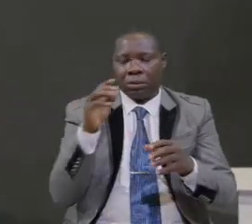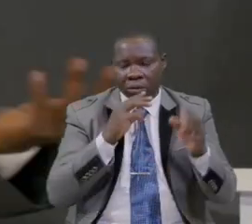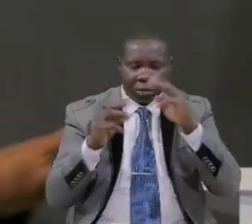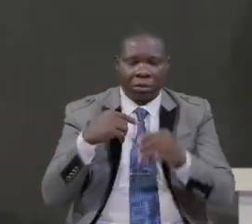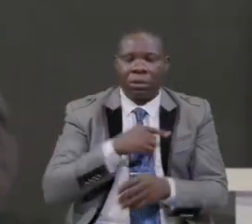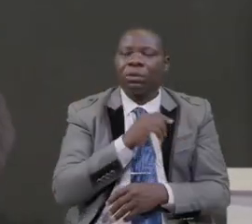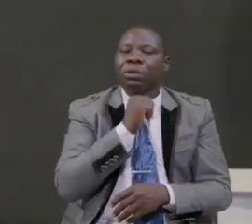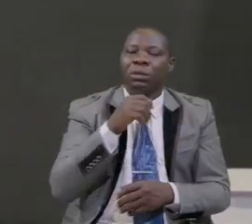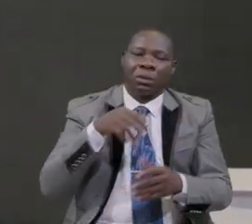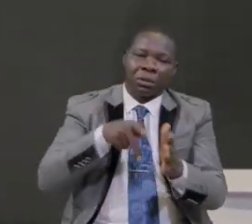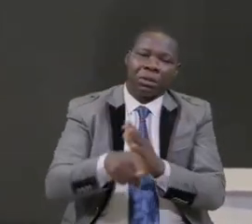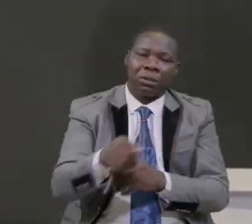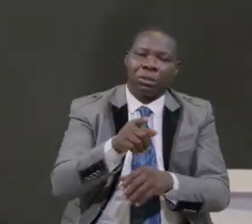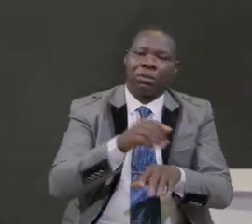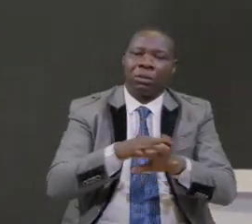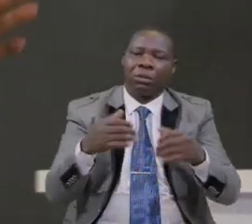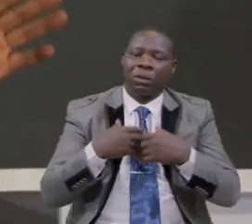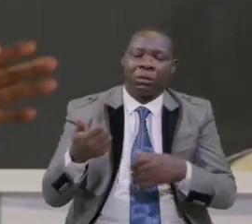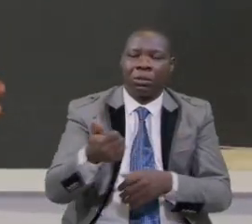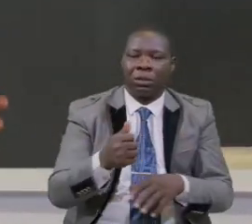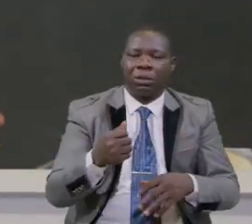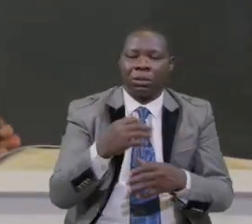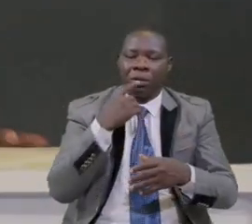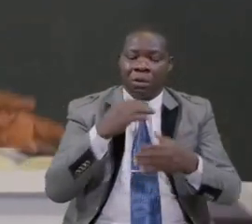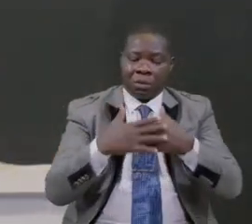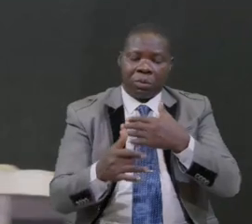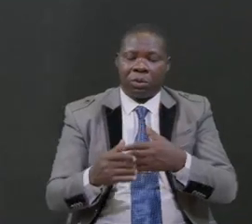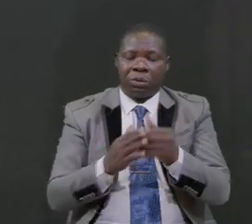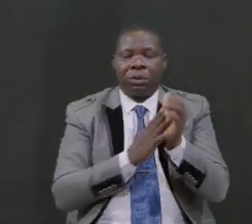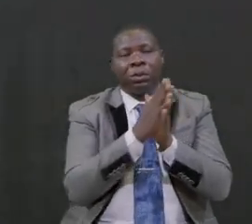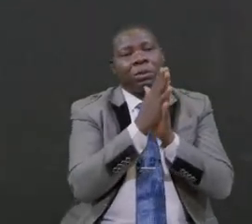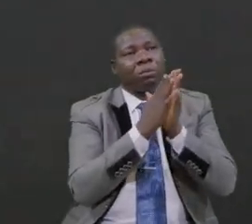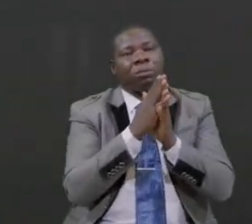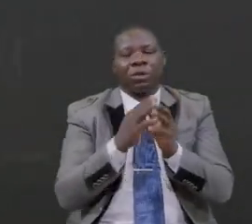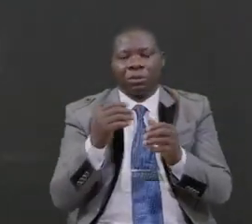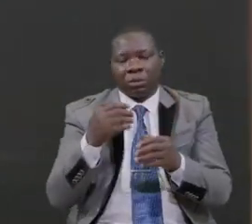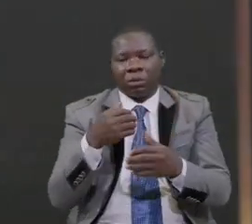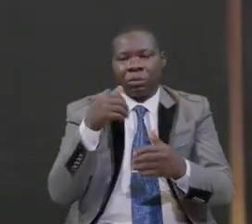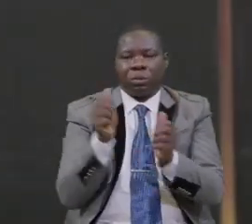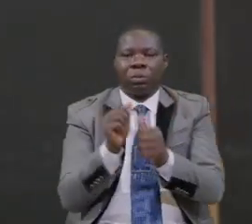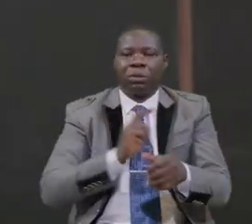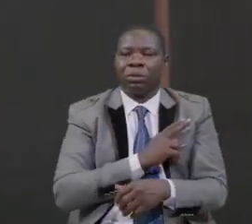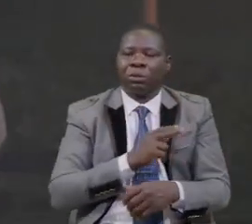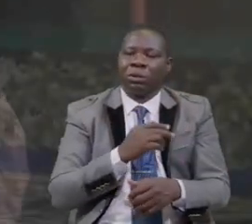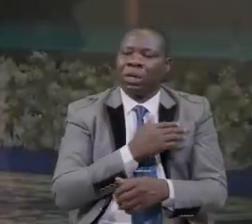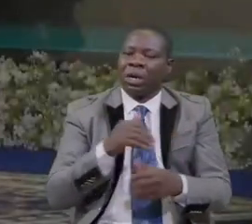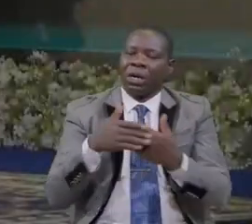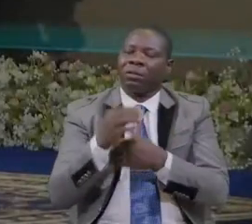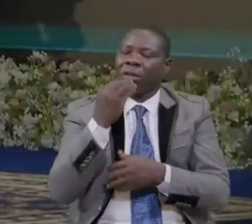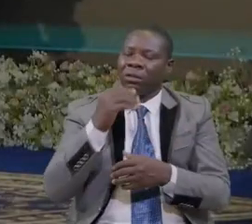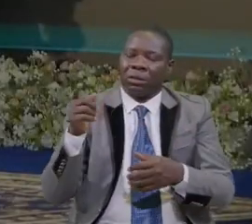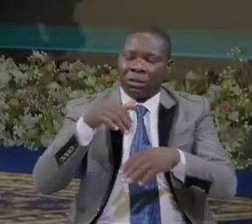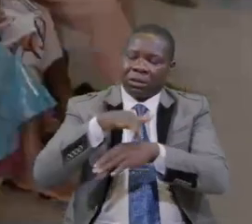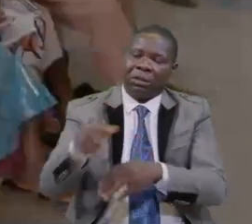tuer. On n'a pas besoin de ça. Nous n'avons pas cette habitude. Après avoir mangé, il les a renvoyés chez eux. Ils ne sont